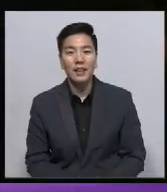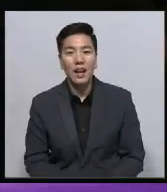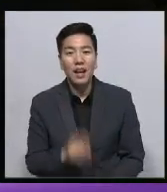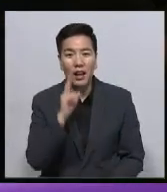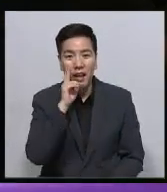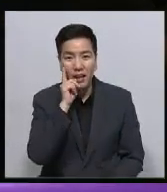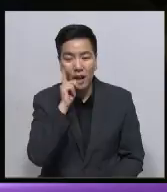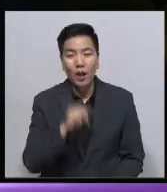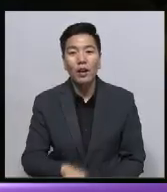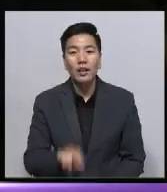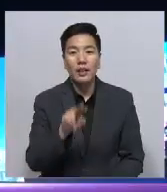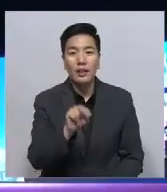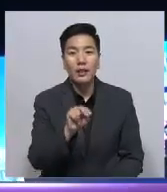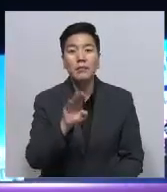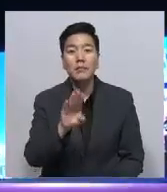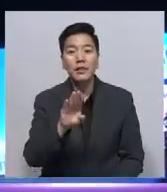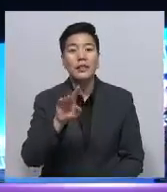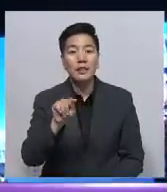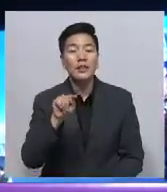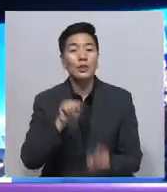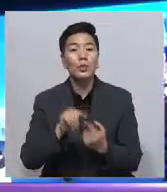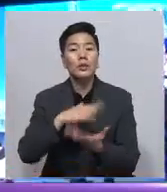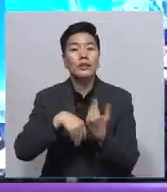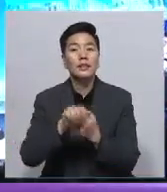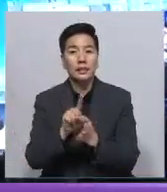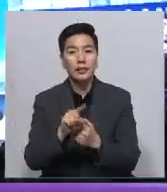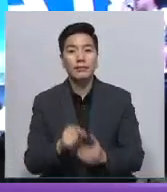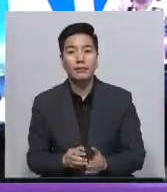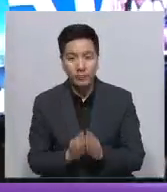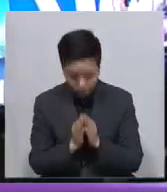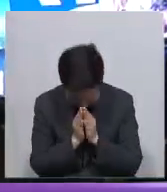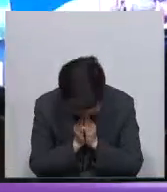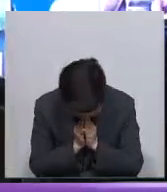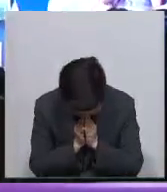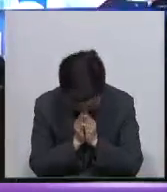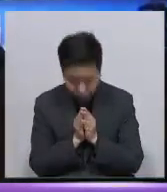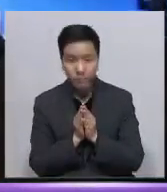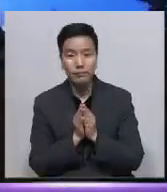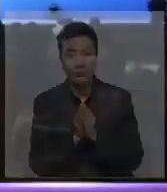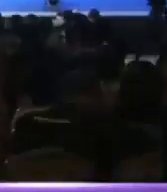รรมวรารัตนชัยพัฒน์คุณเจริญทีมข่าวเศรษฐกิจรายงาน